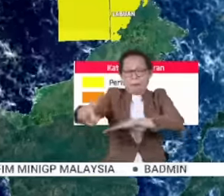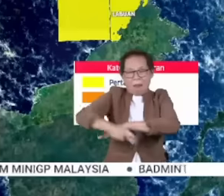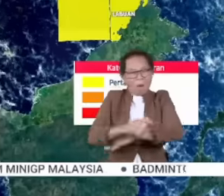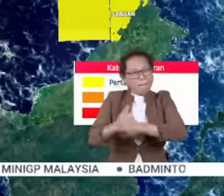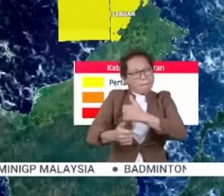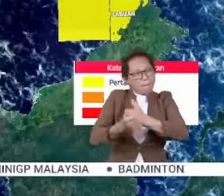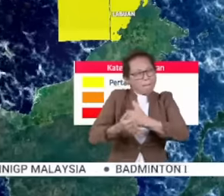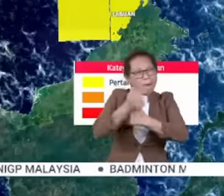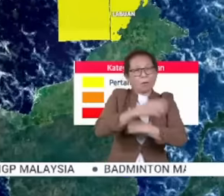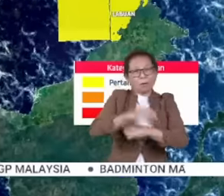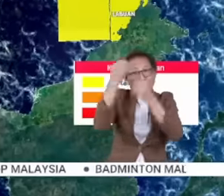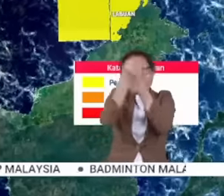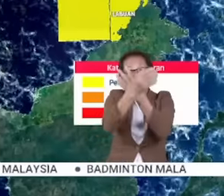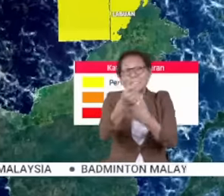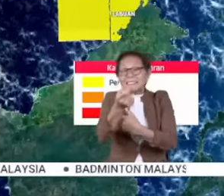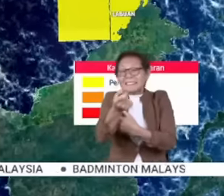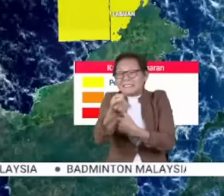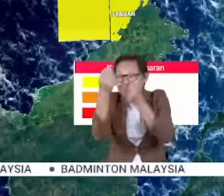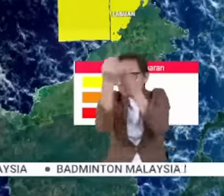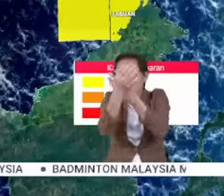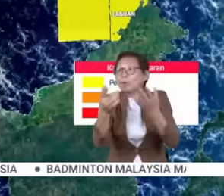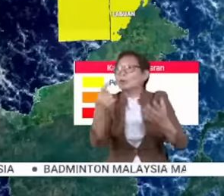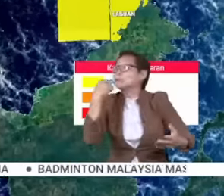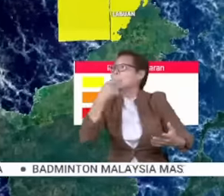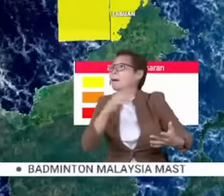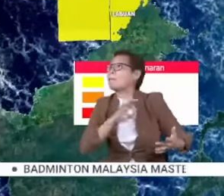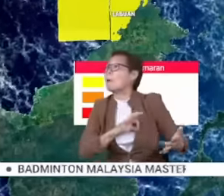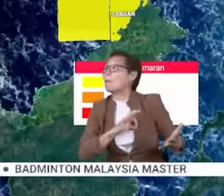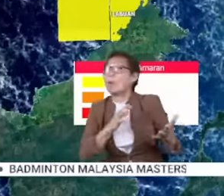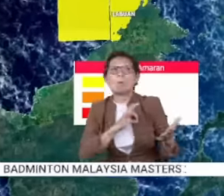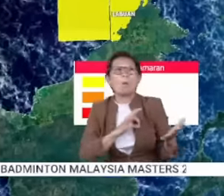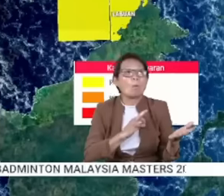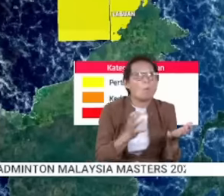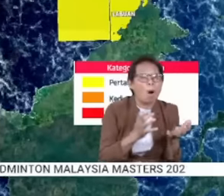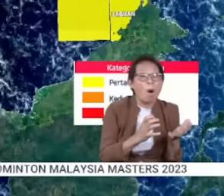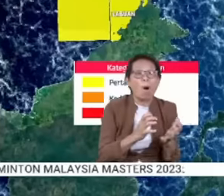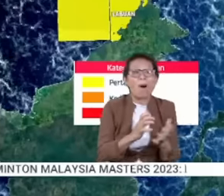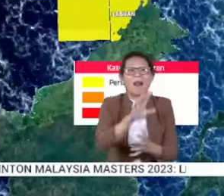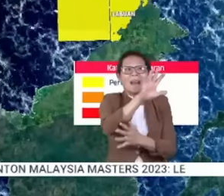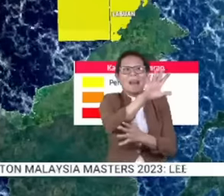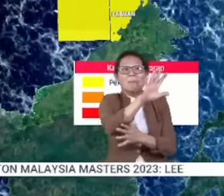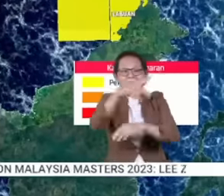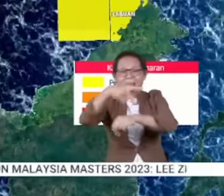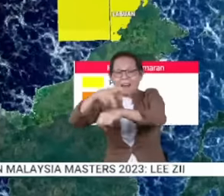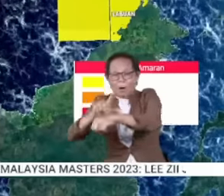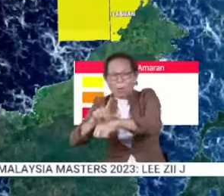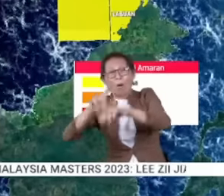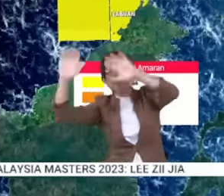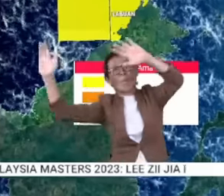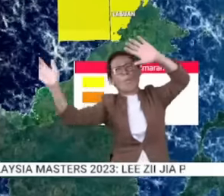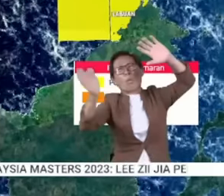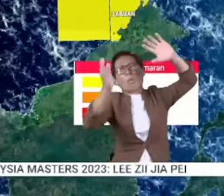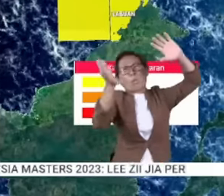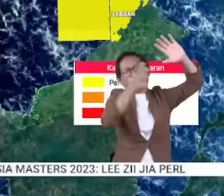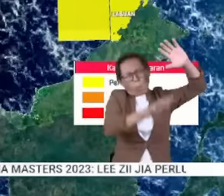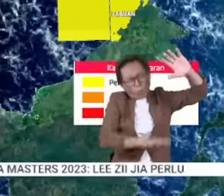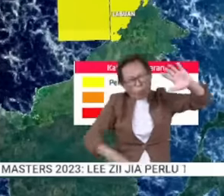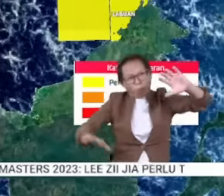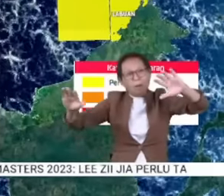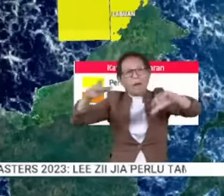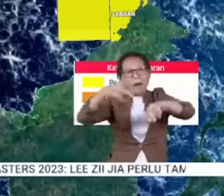dan yang sedikit makluman untuk orang ramai yang ingin mengikuti 5 langkah y keadaan angin di sekitar